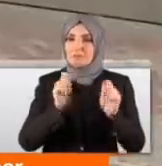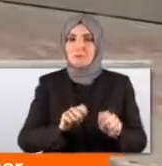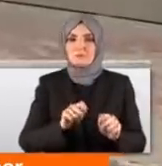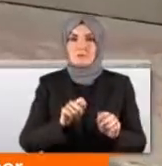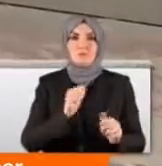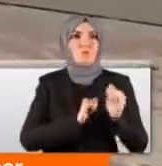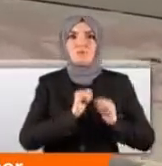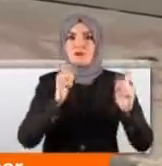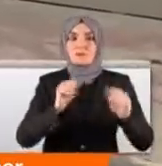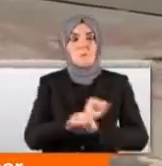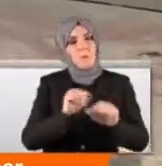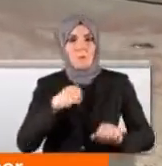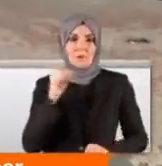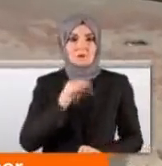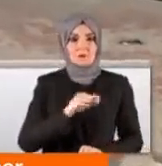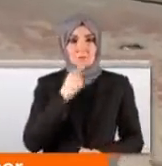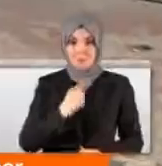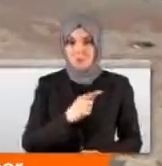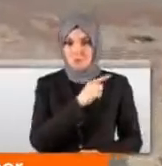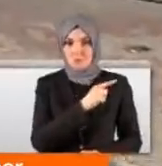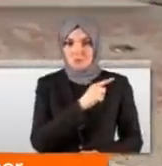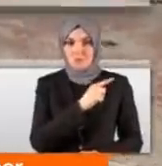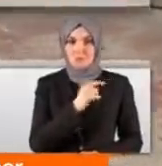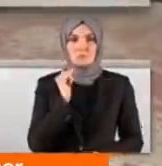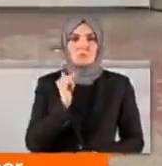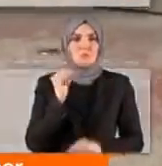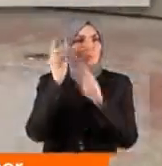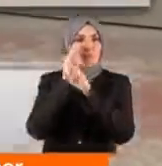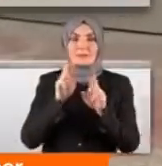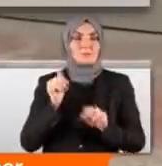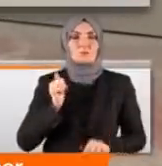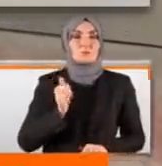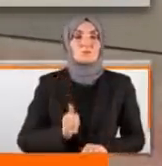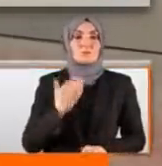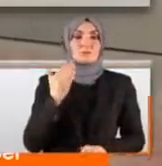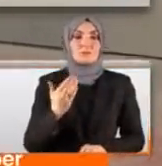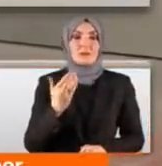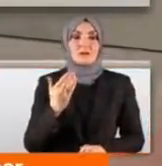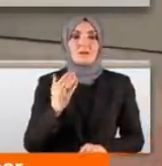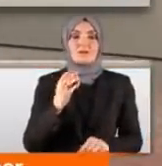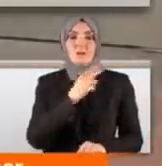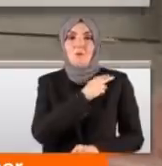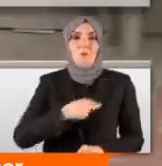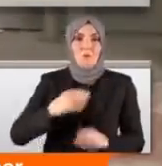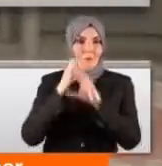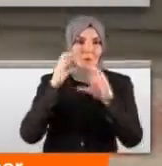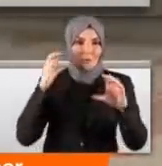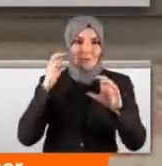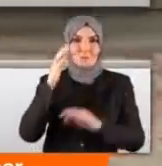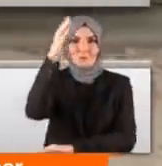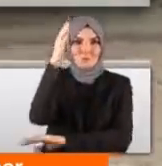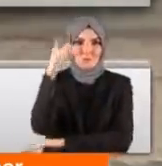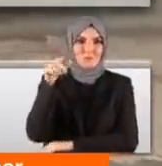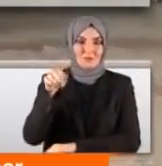testleri var otobüs karşı Kütahya'da Buse evine gitmek için otobüs